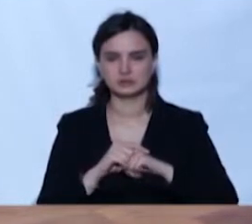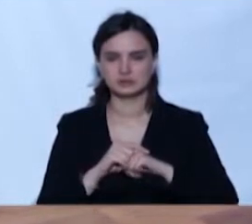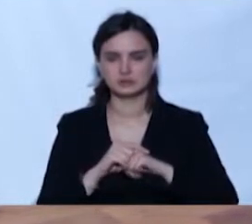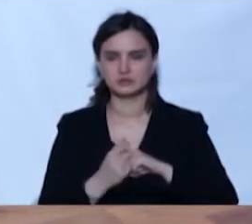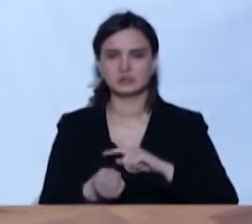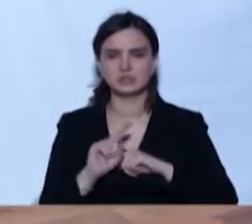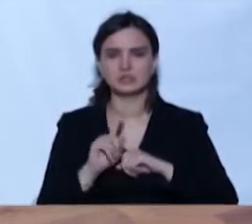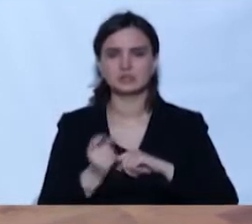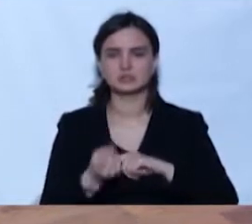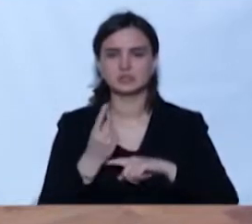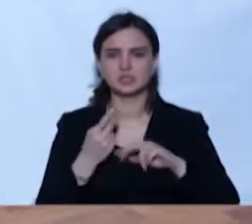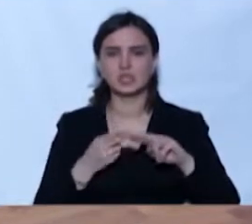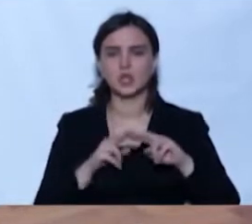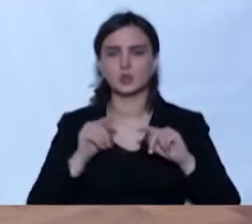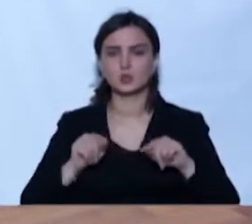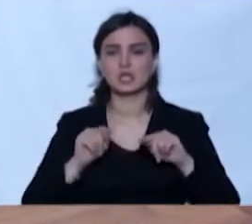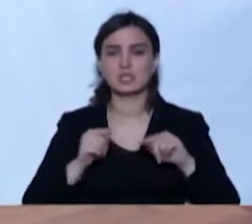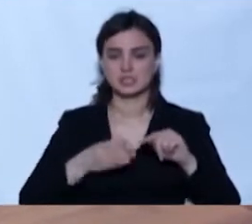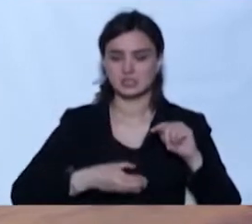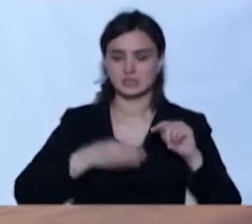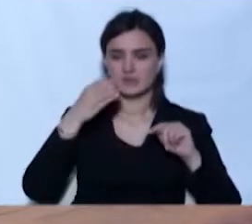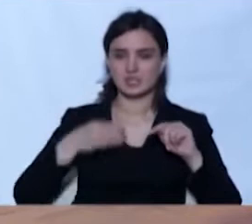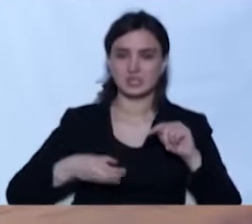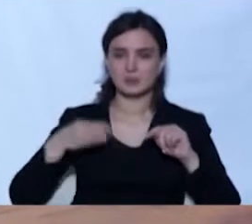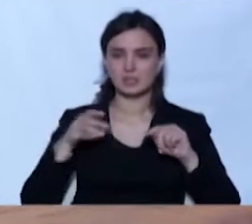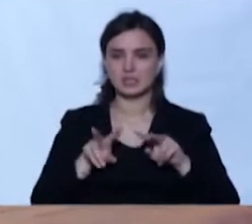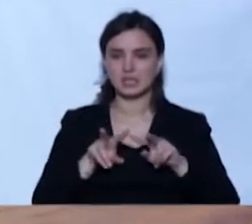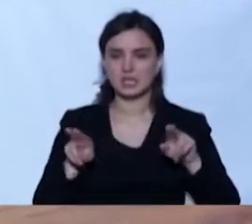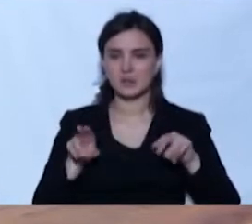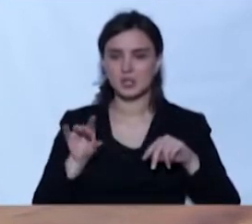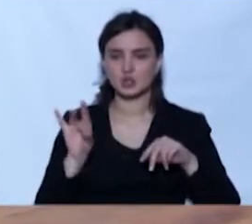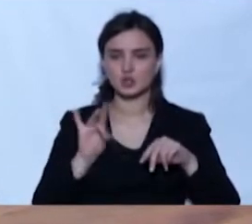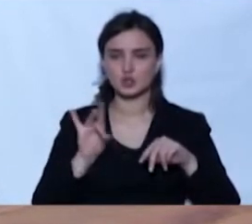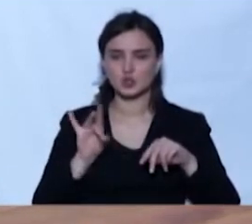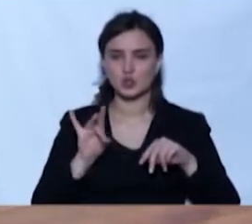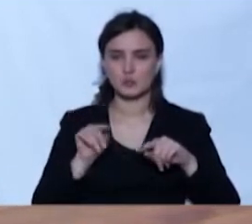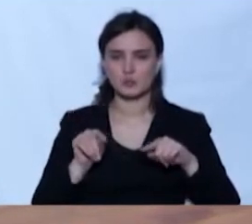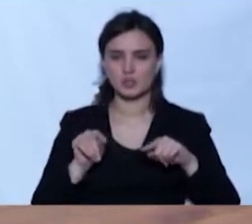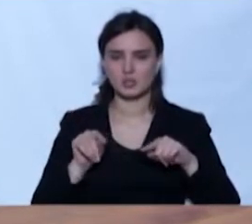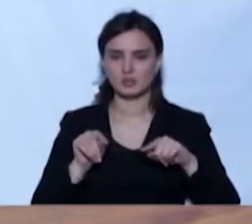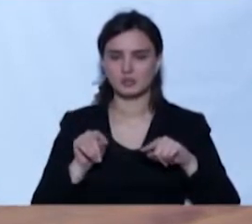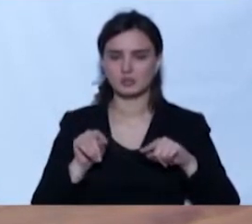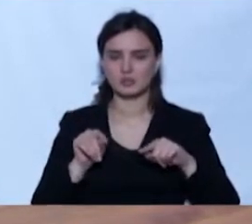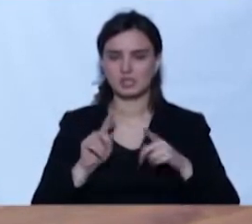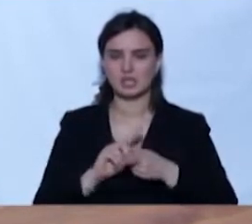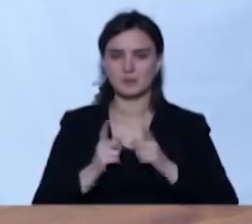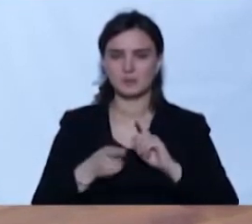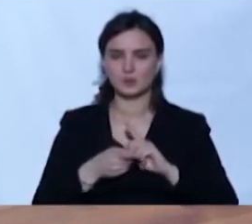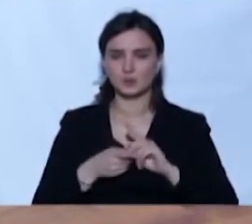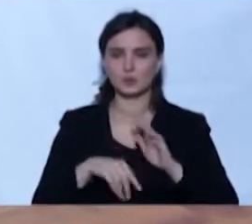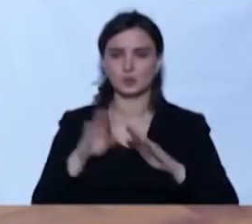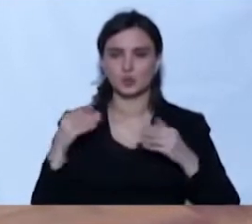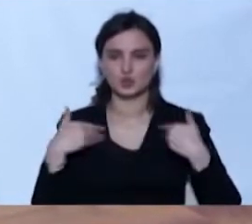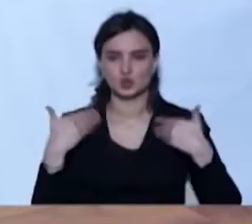Anu, ეს სვეტები თანაბარ ზომიერ მშრალ რიტმს კი არ ქმნის, არამედ მეტად ცოცხალ რიტმს